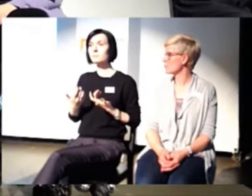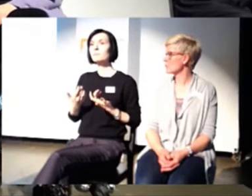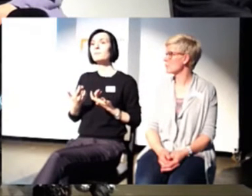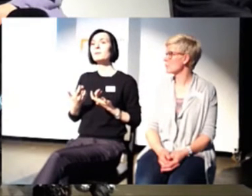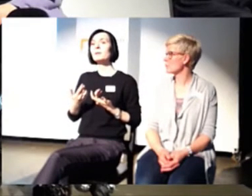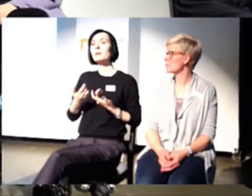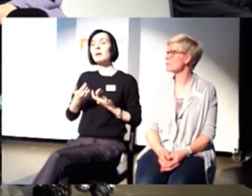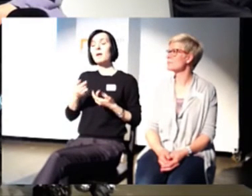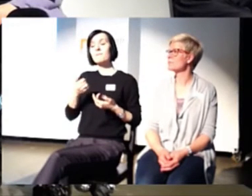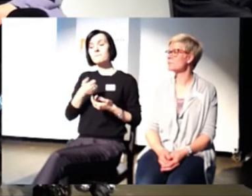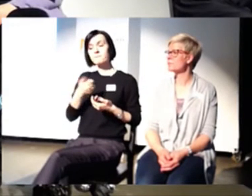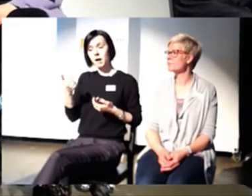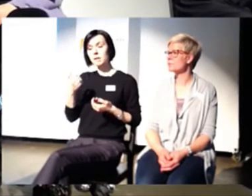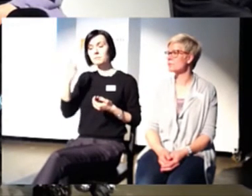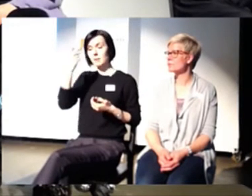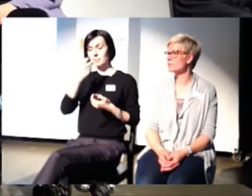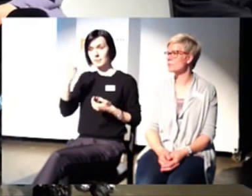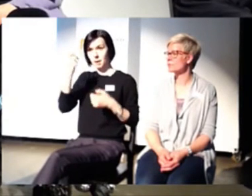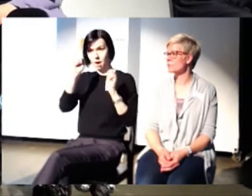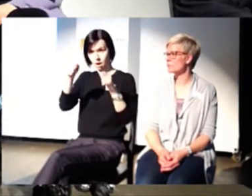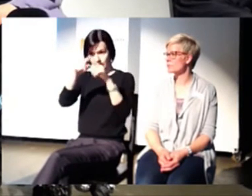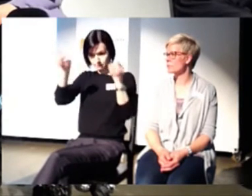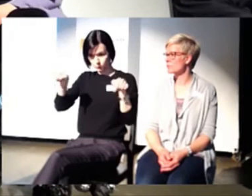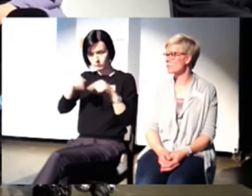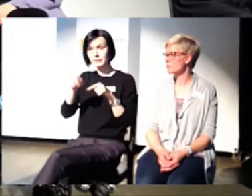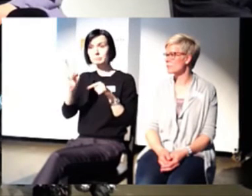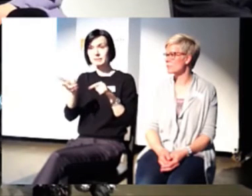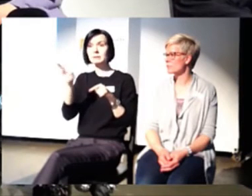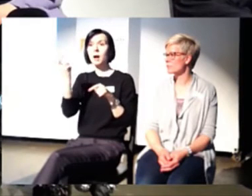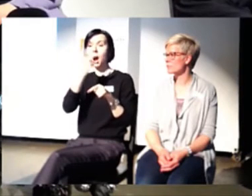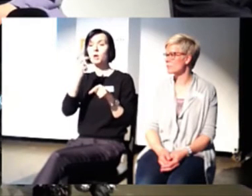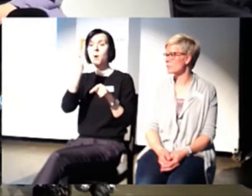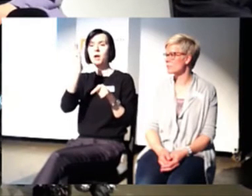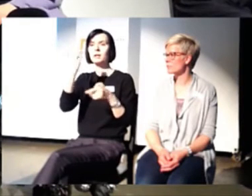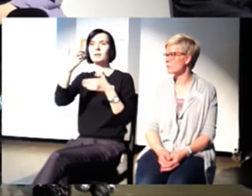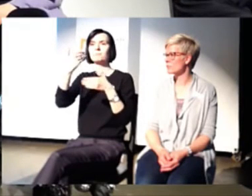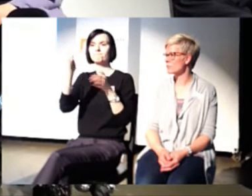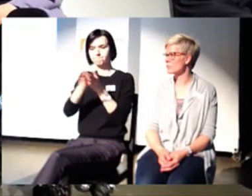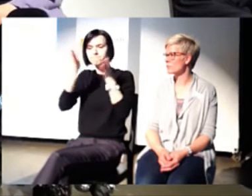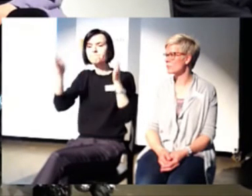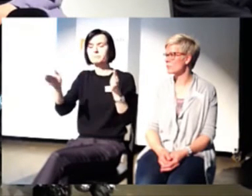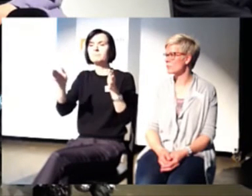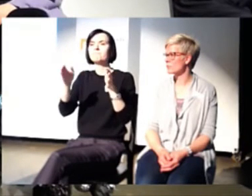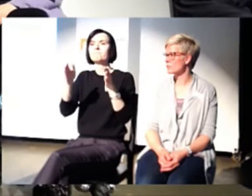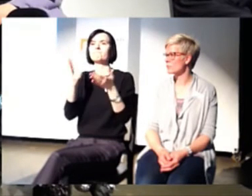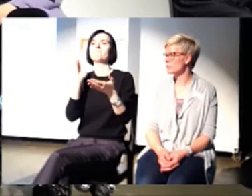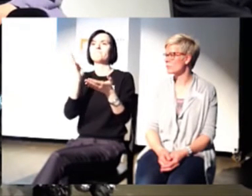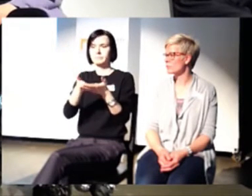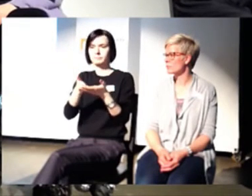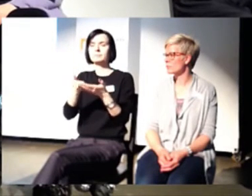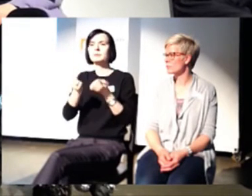saapuneet hakemukset otetaan käsiteltäväksi. Ja se lomake löytyy